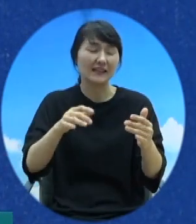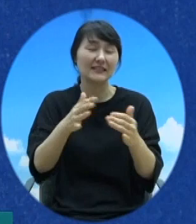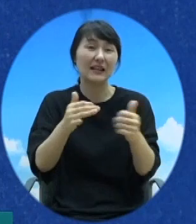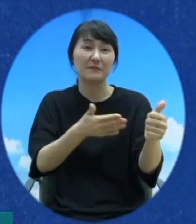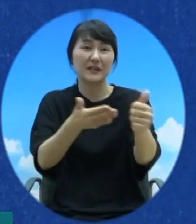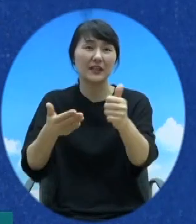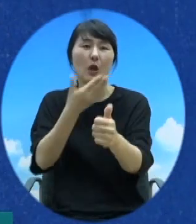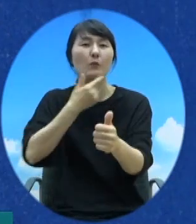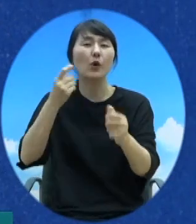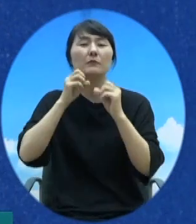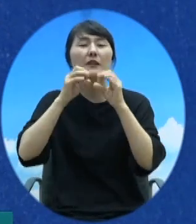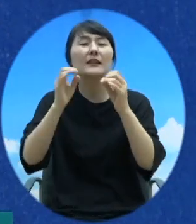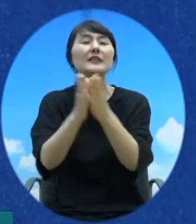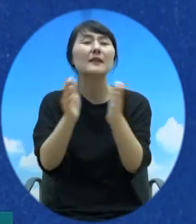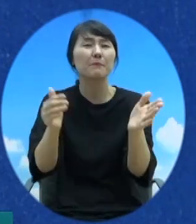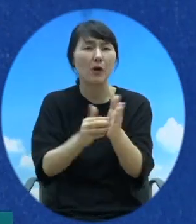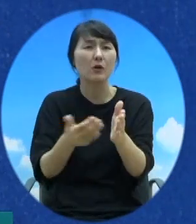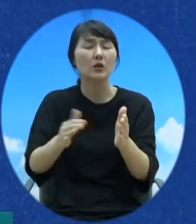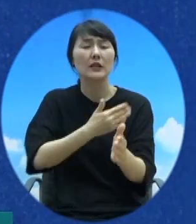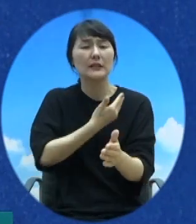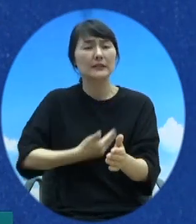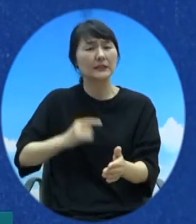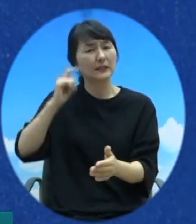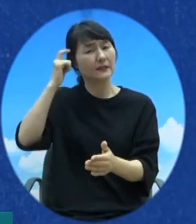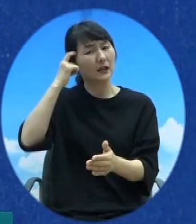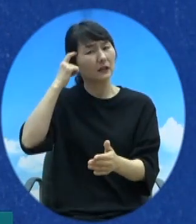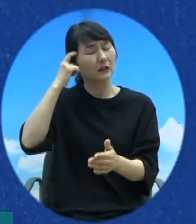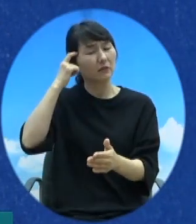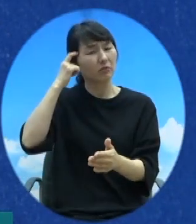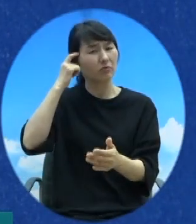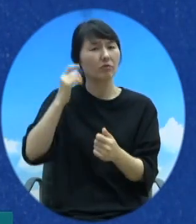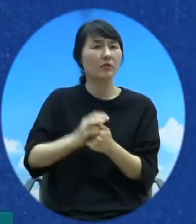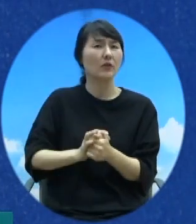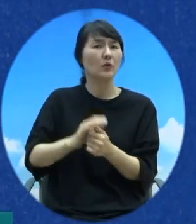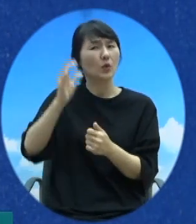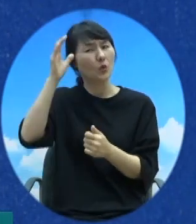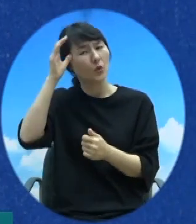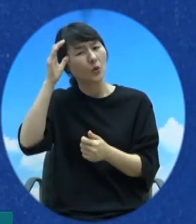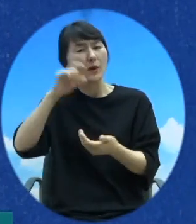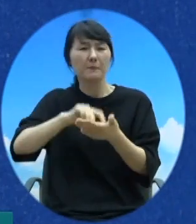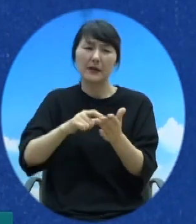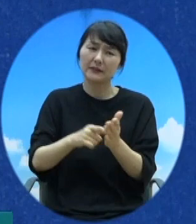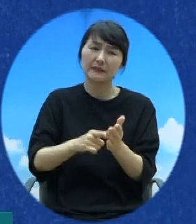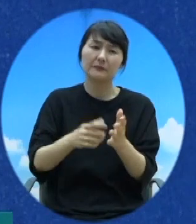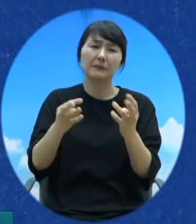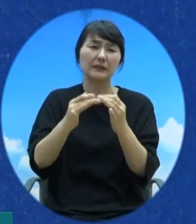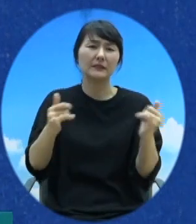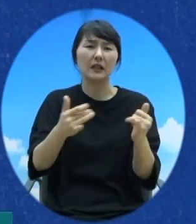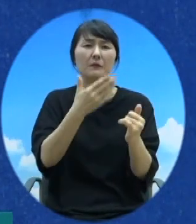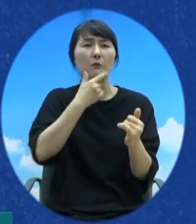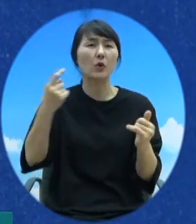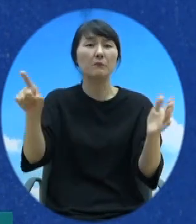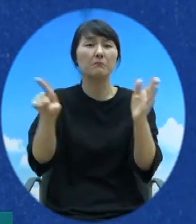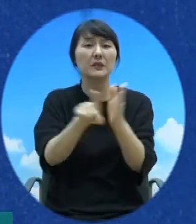그런데 제자들이 생각한 것만큼 많은 사람이 복음을 믿고 돌아오질